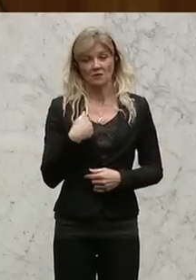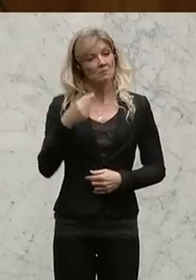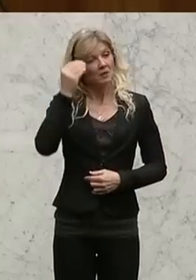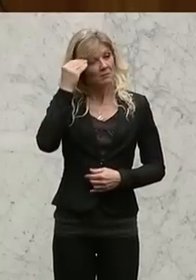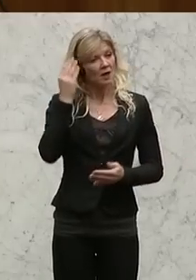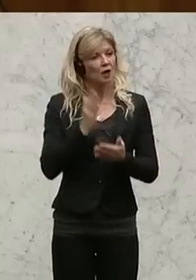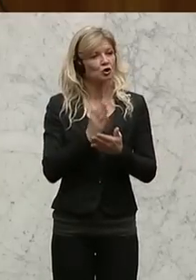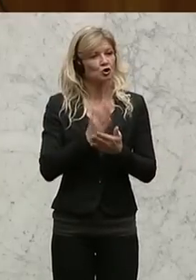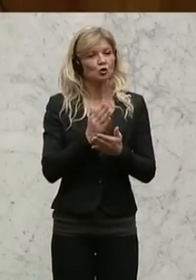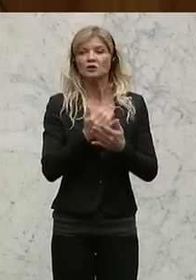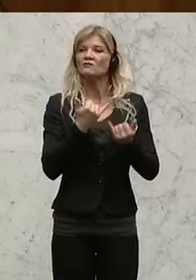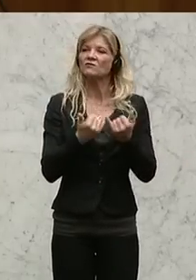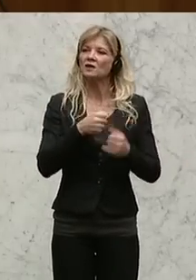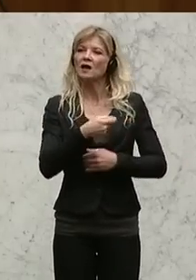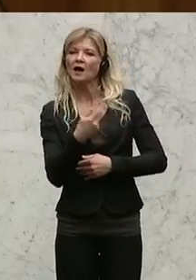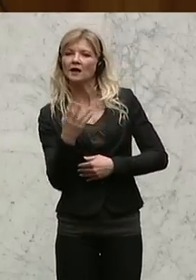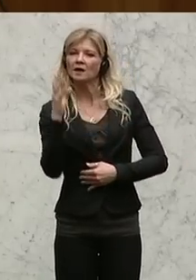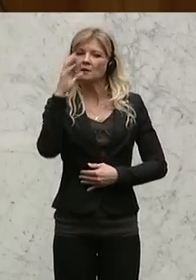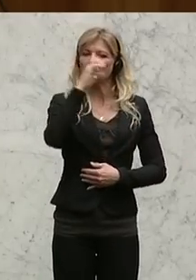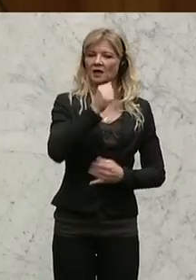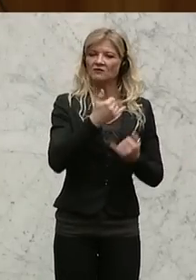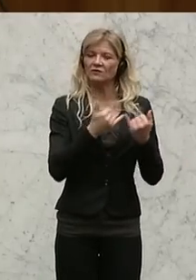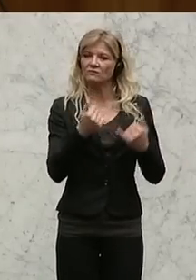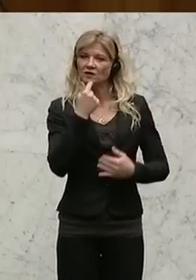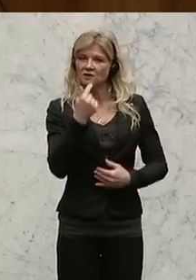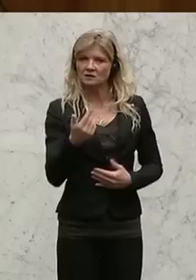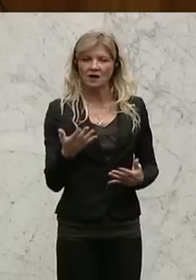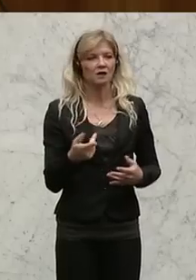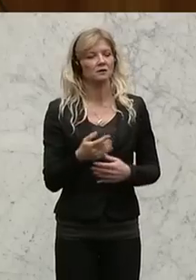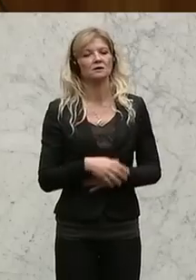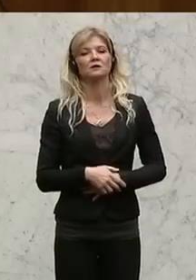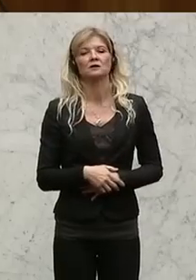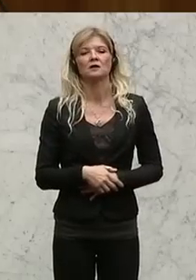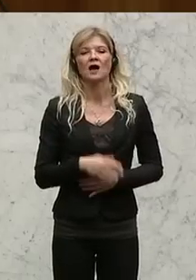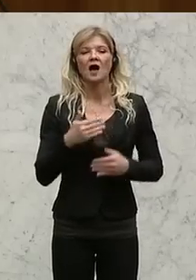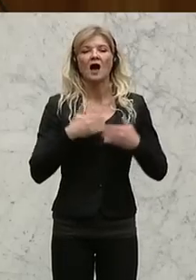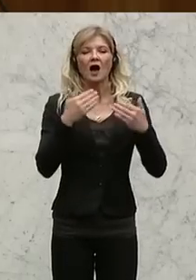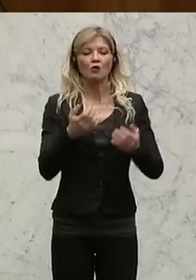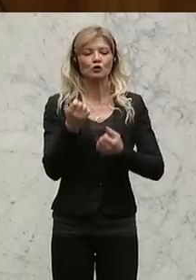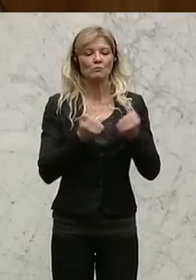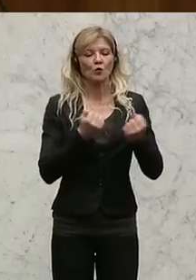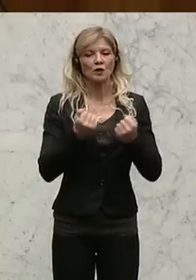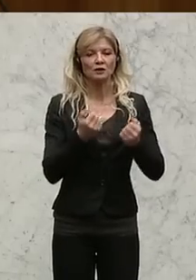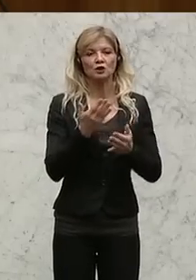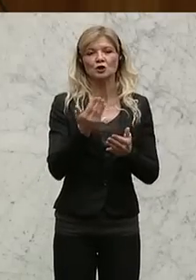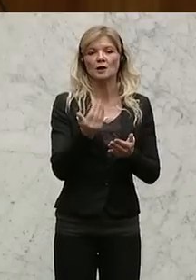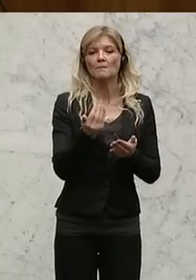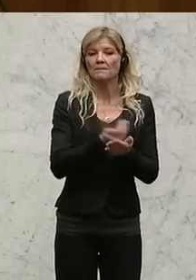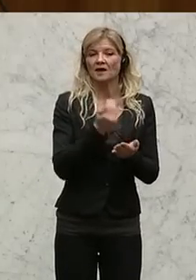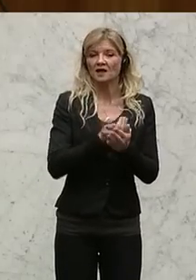mancher Begriffe. Im außen- und europapolitischen Bericht auf Seite 74 ist